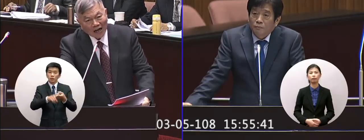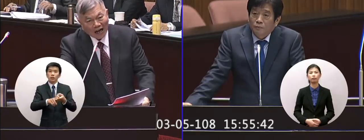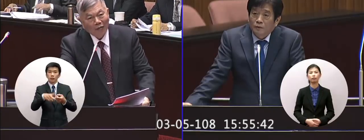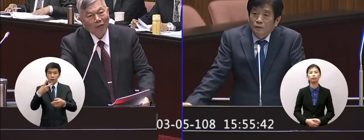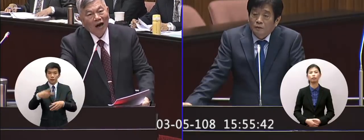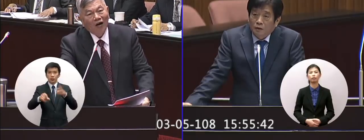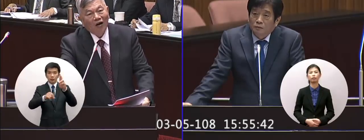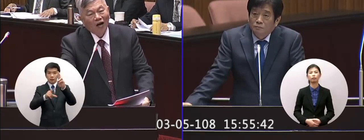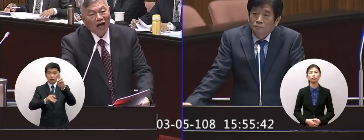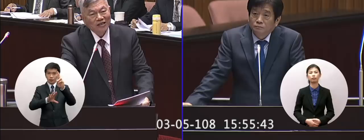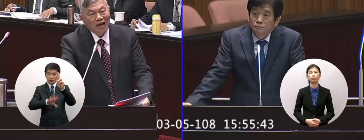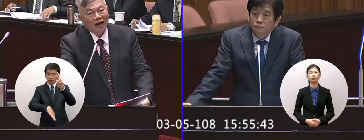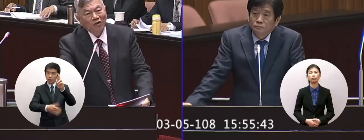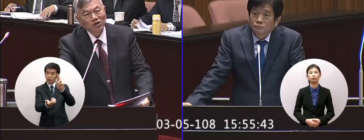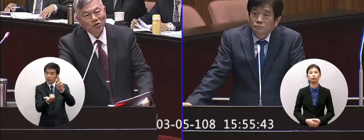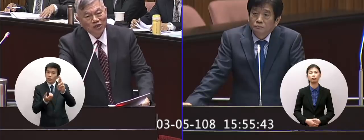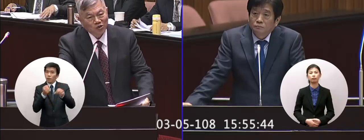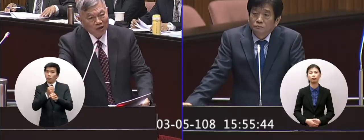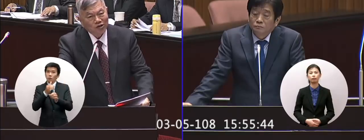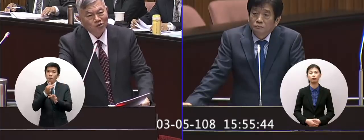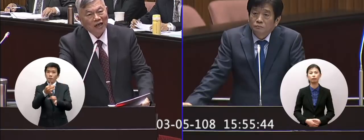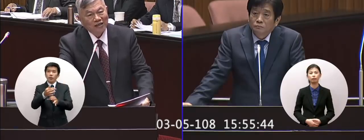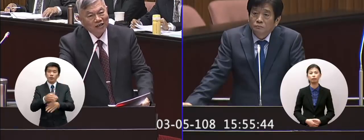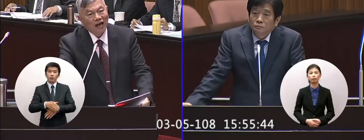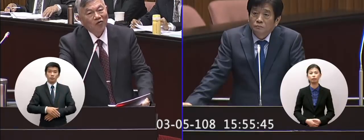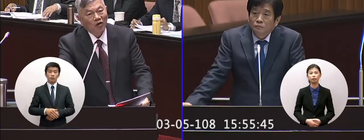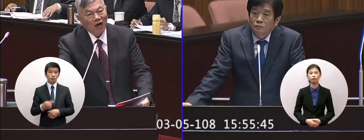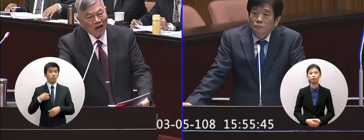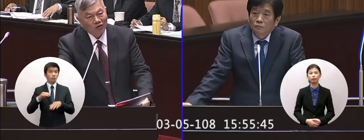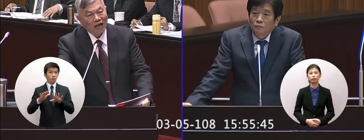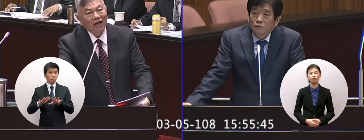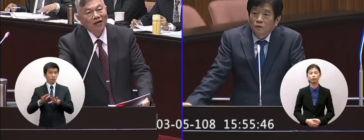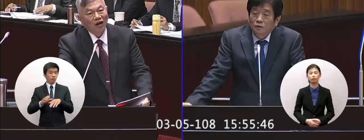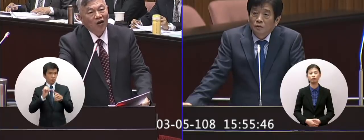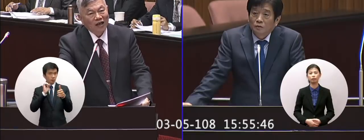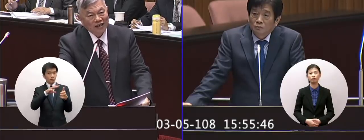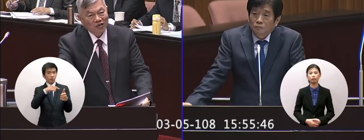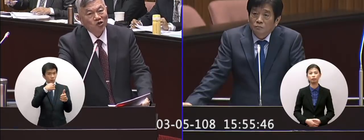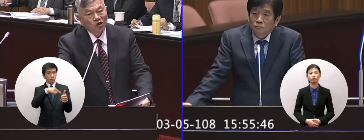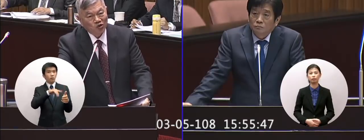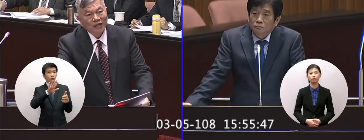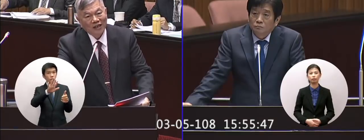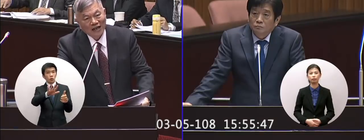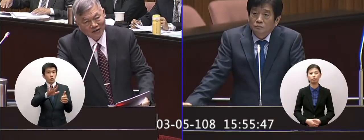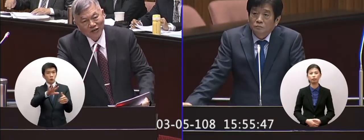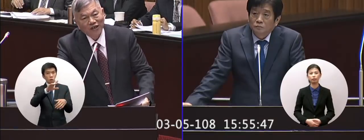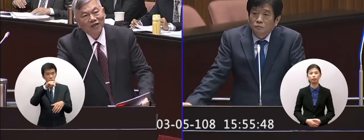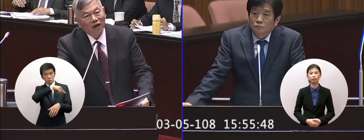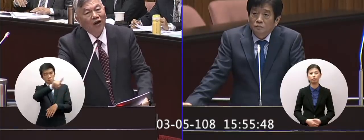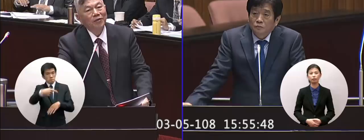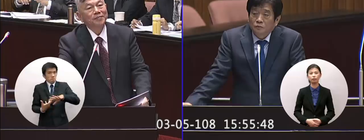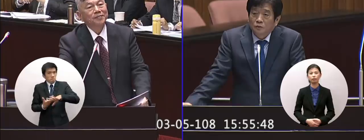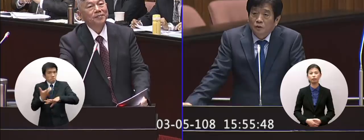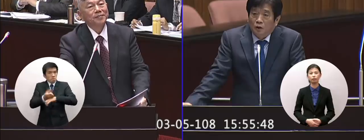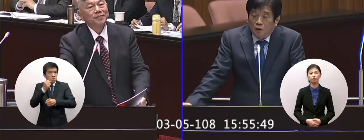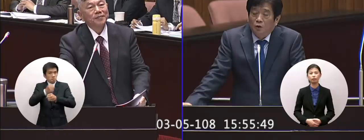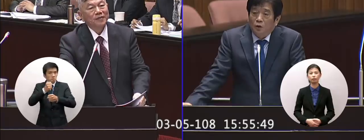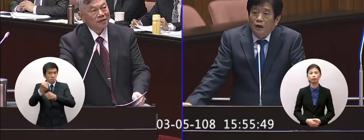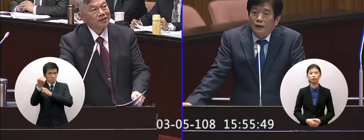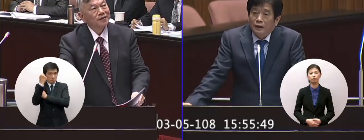底来完工嘛，吼、啊即阮水利署内署长即我有甲交代，吼、啊也全力来努力，吼、